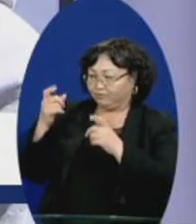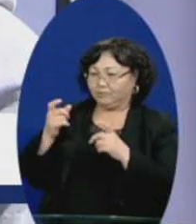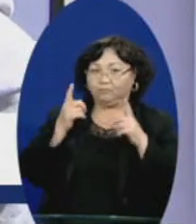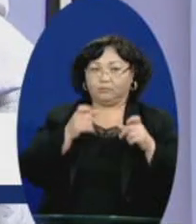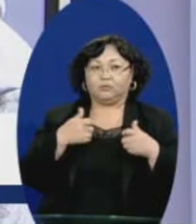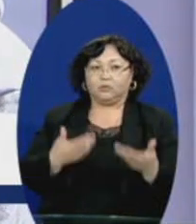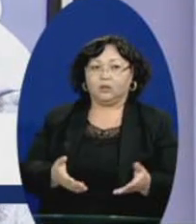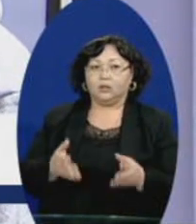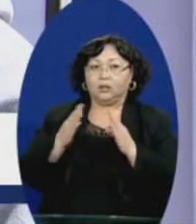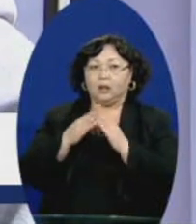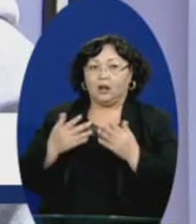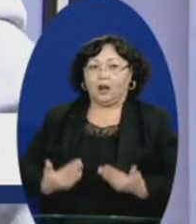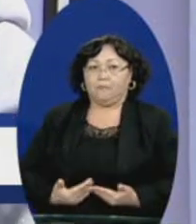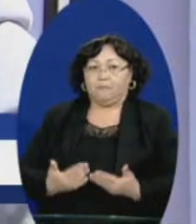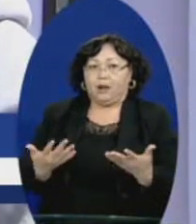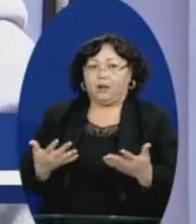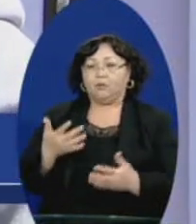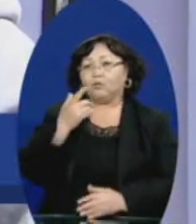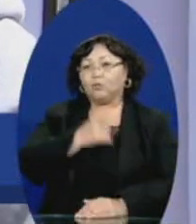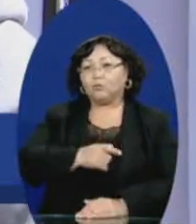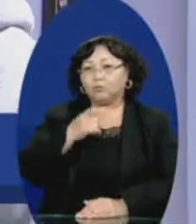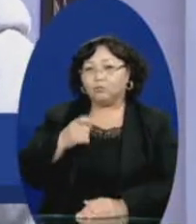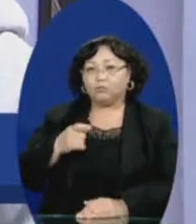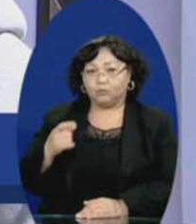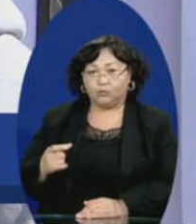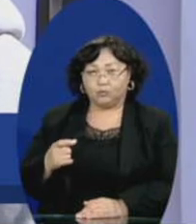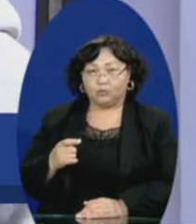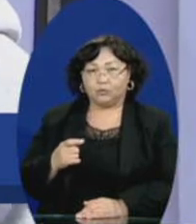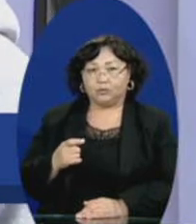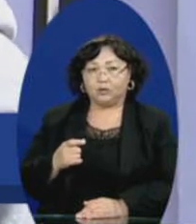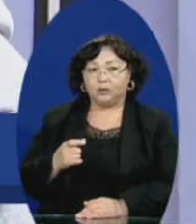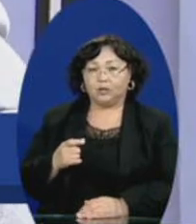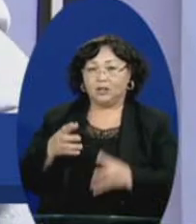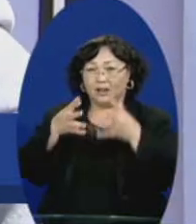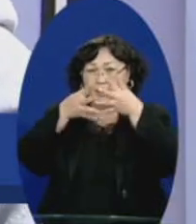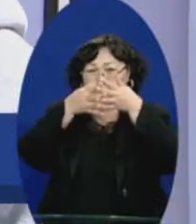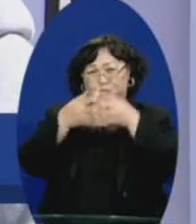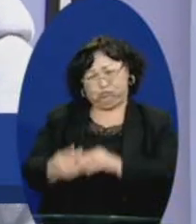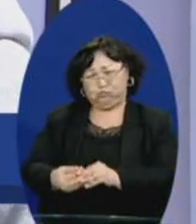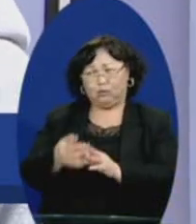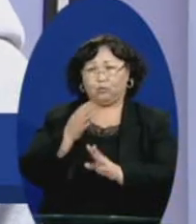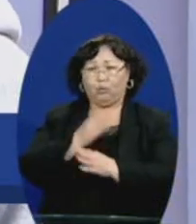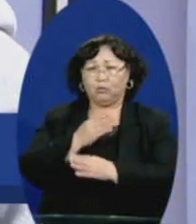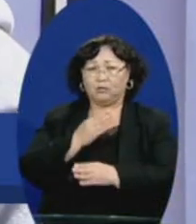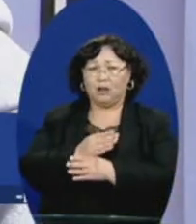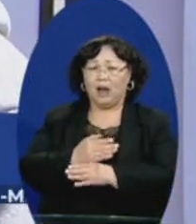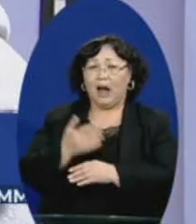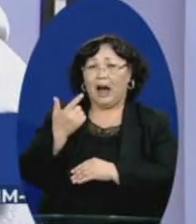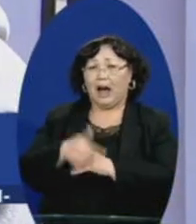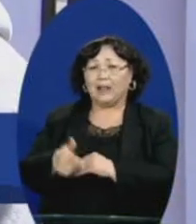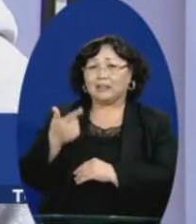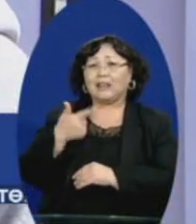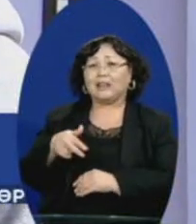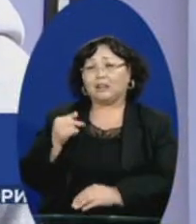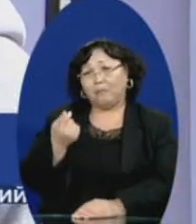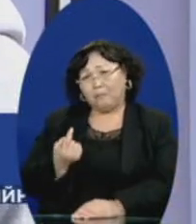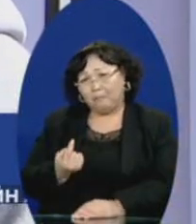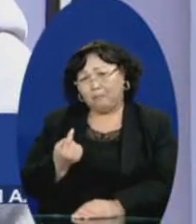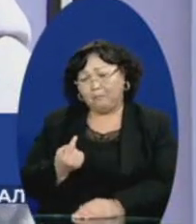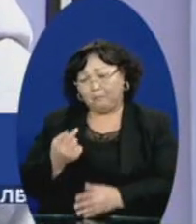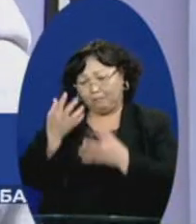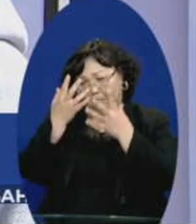Дорн гэрээ алдсан хүмүүс юу ингээд юу гэр нь ингээд норцсон. Тэгээ гадаа нь ингээд сууж байгаа тэр хүмүүс ингээд өвг